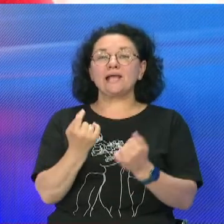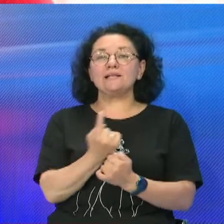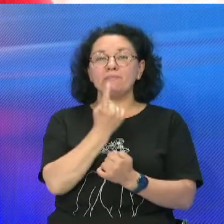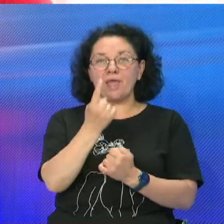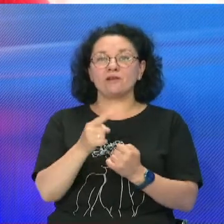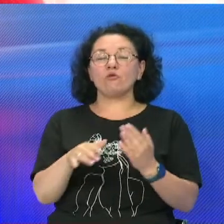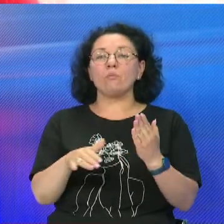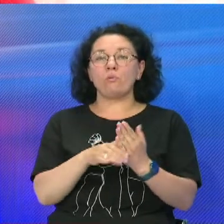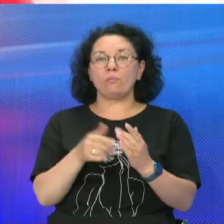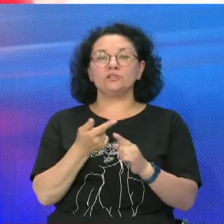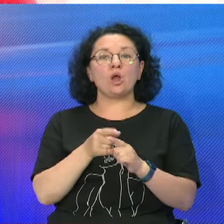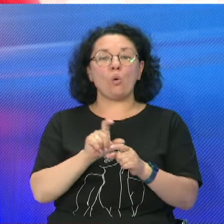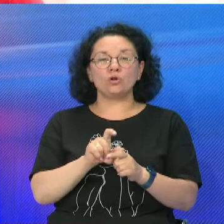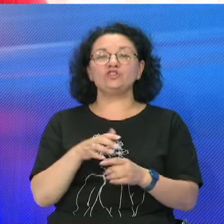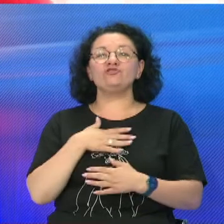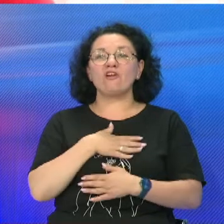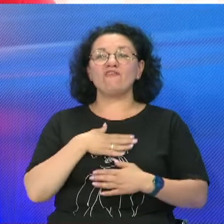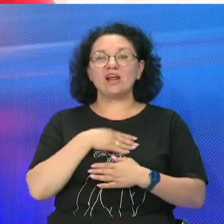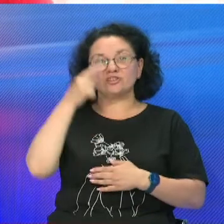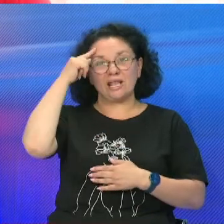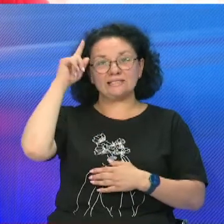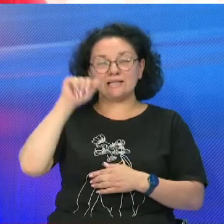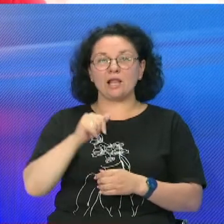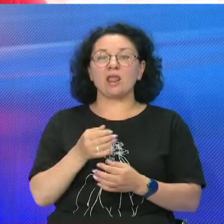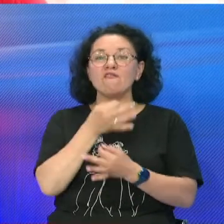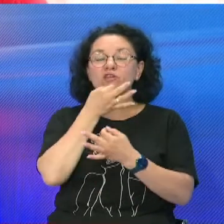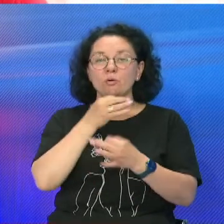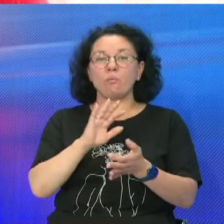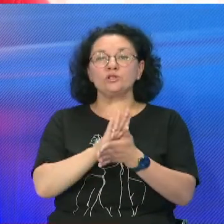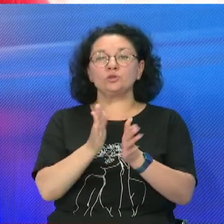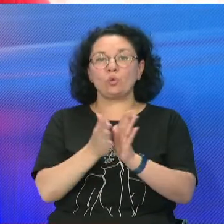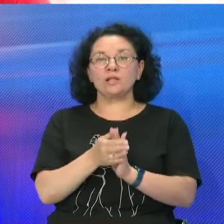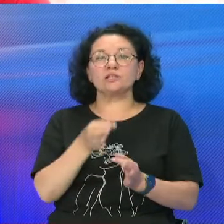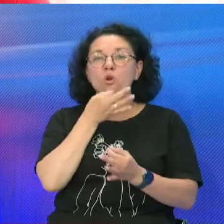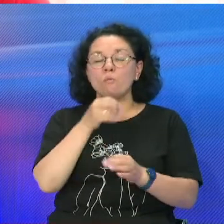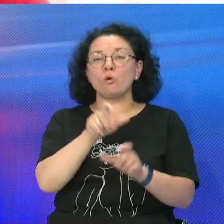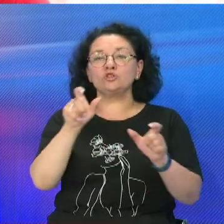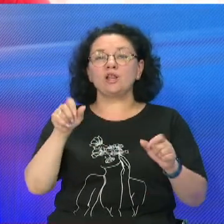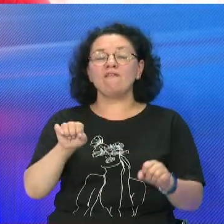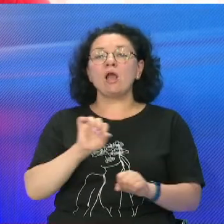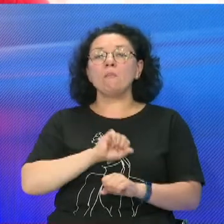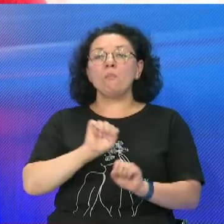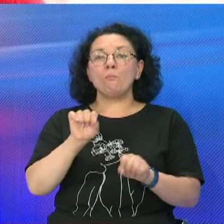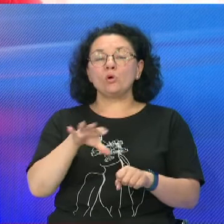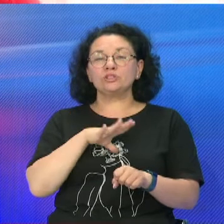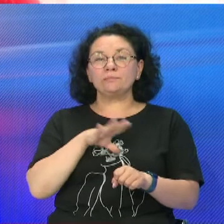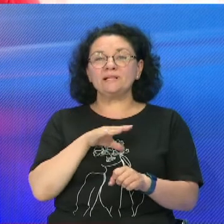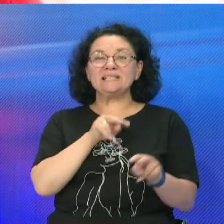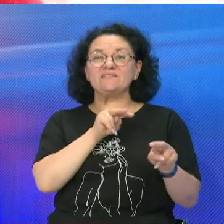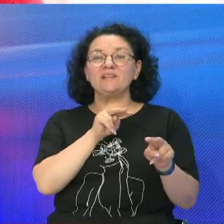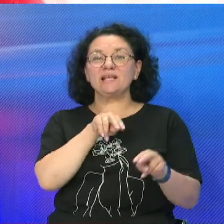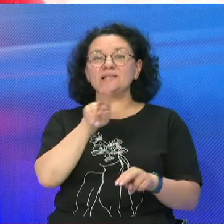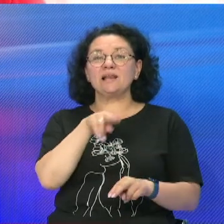важный навык так как любой человек в любой ситуации может оказаться свидетелем дтп связи с ним крут другого